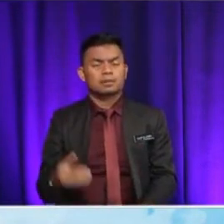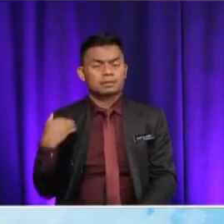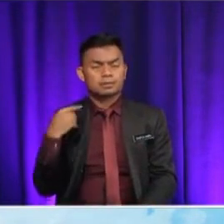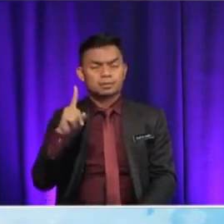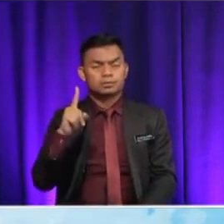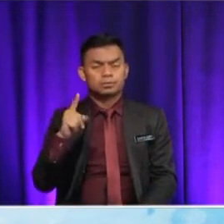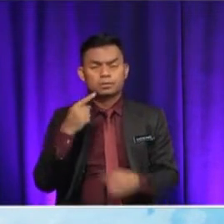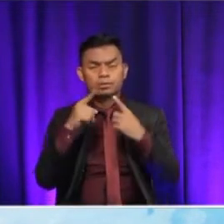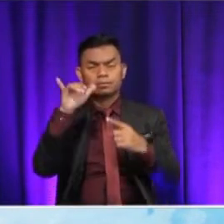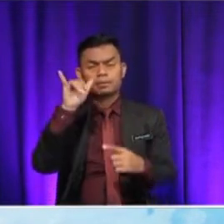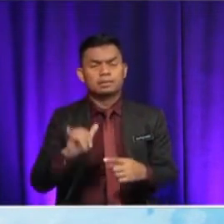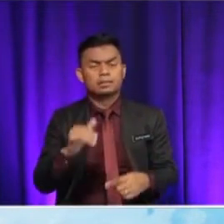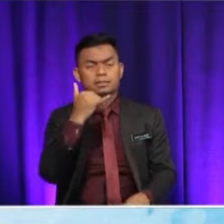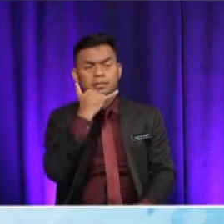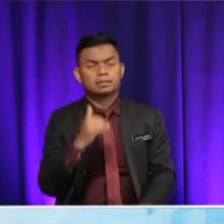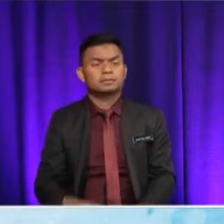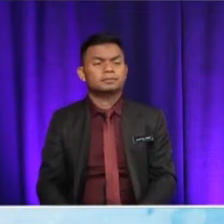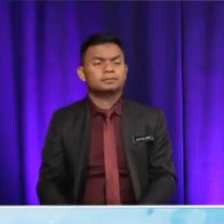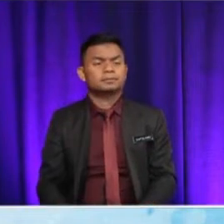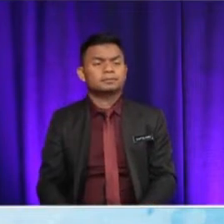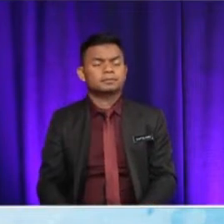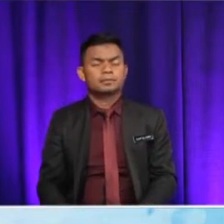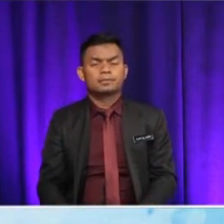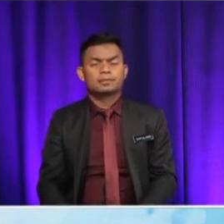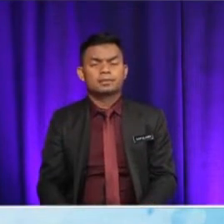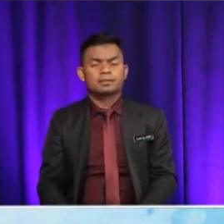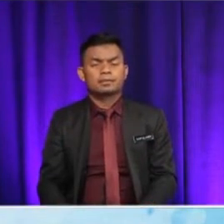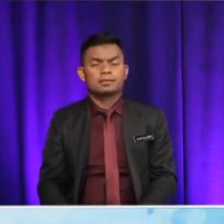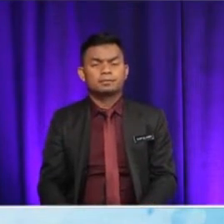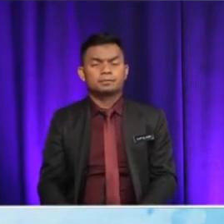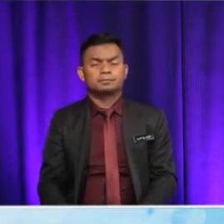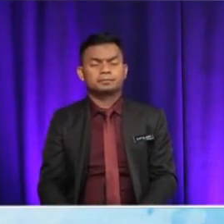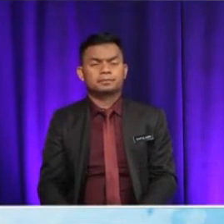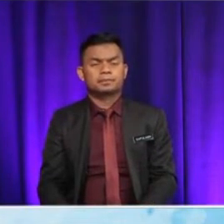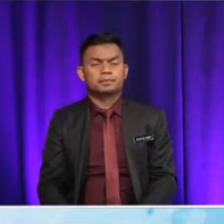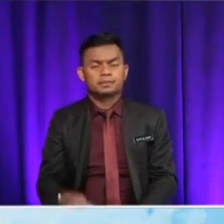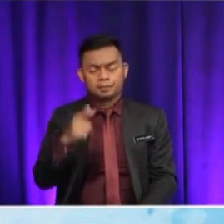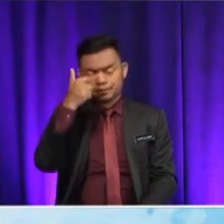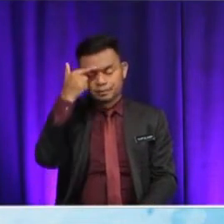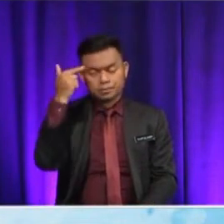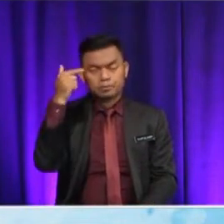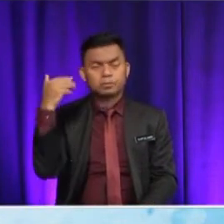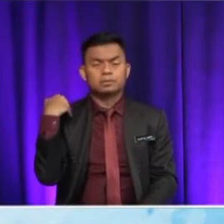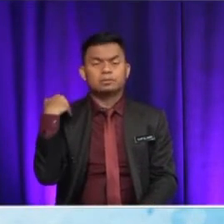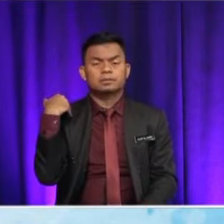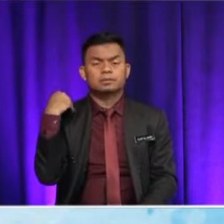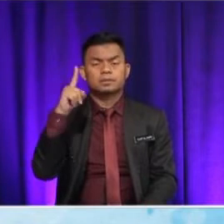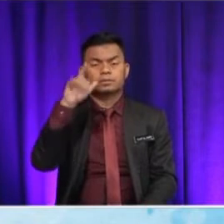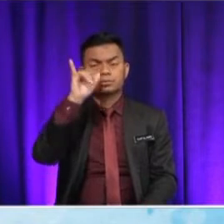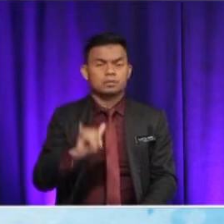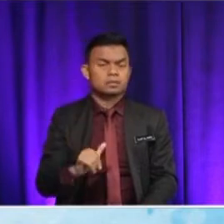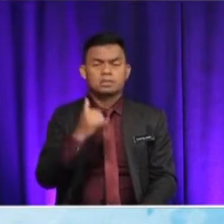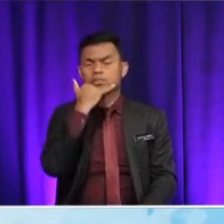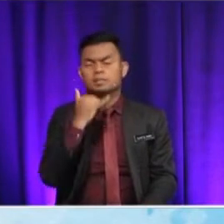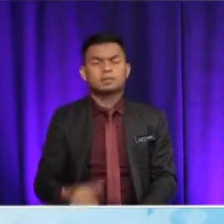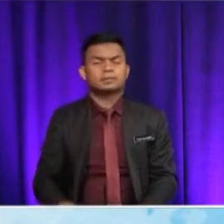jawapan. Sebab tu dia tulis kat situ kena tulis A, B, C atau D. Sebab dah tentu ada satu yang salah. Okey,